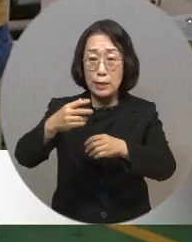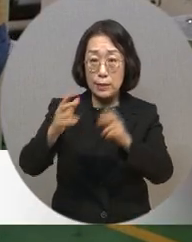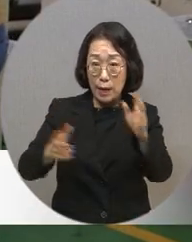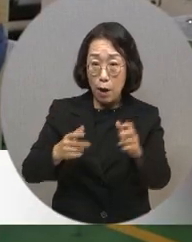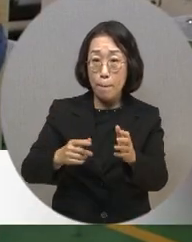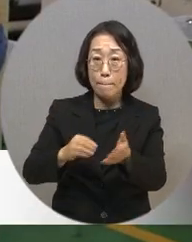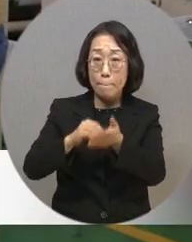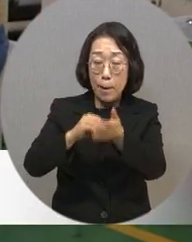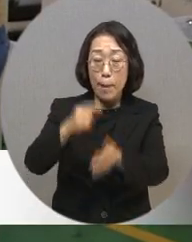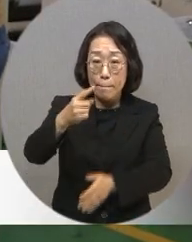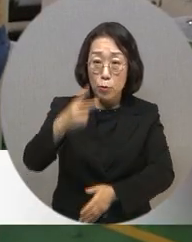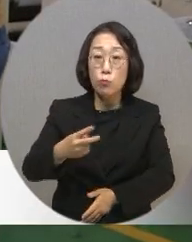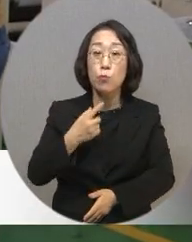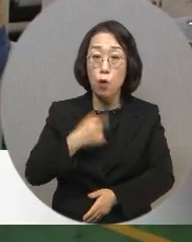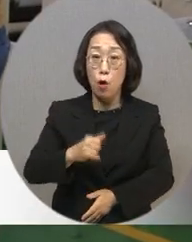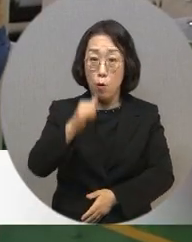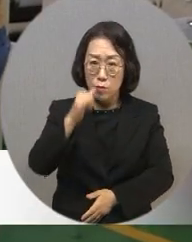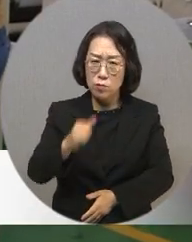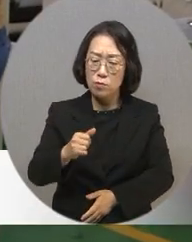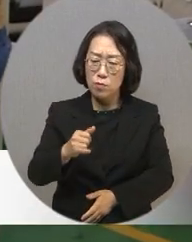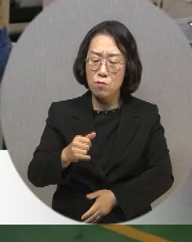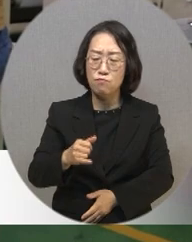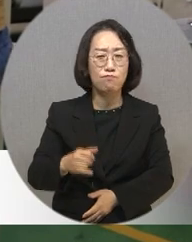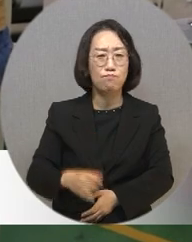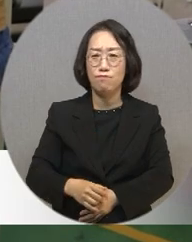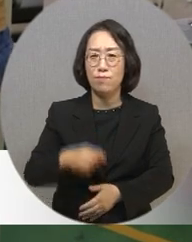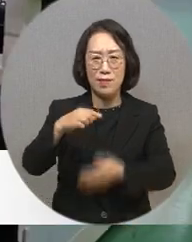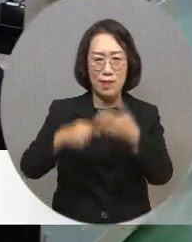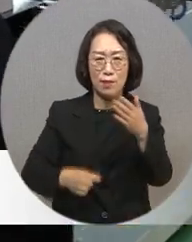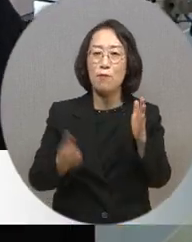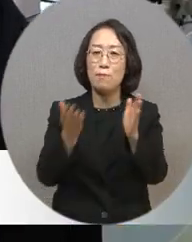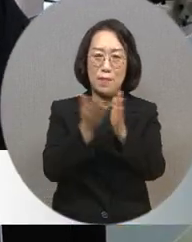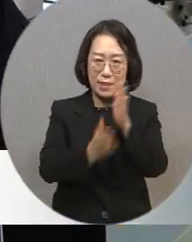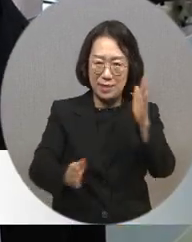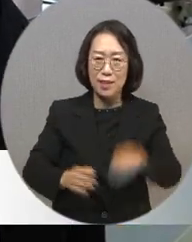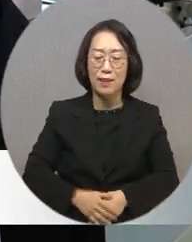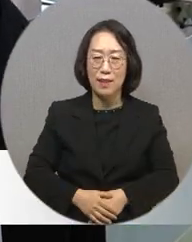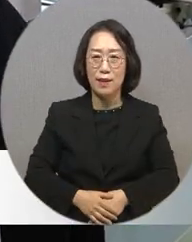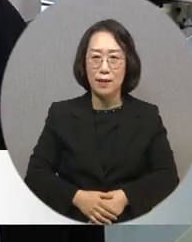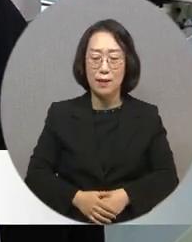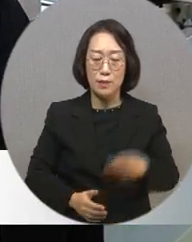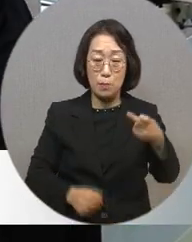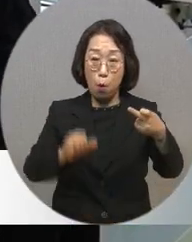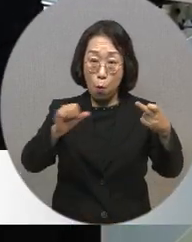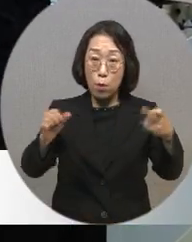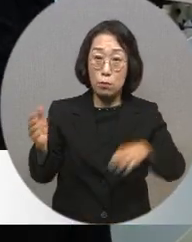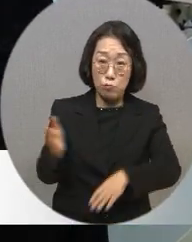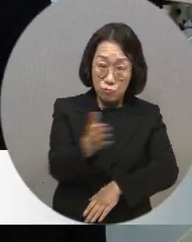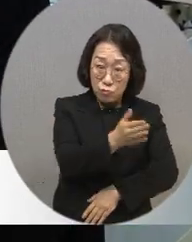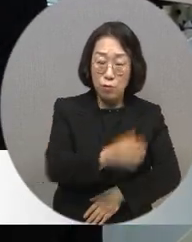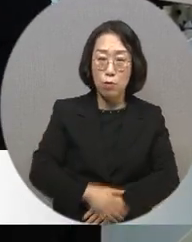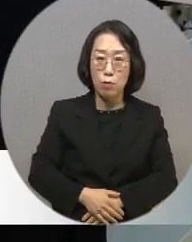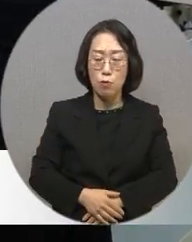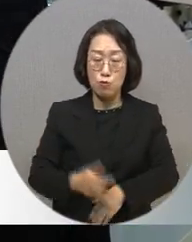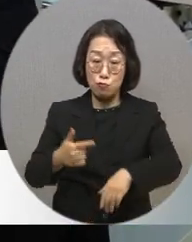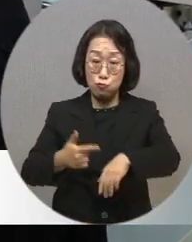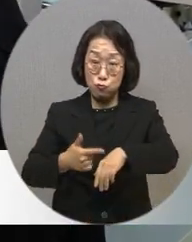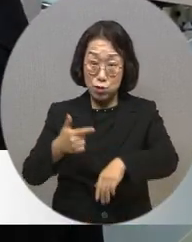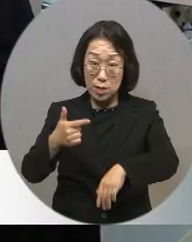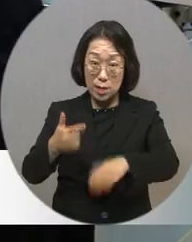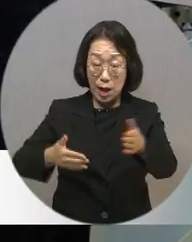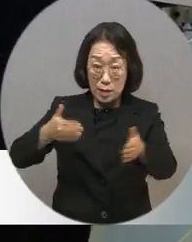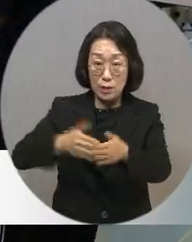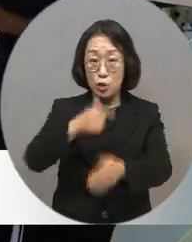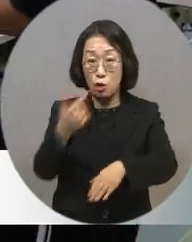이상 연속으로 참여한 사람 등은 신청할 수 없습니다. 5일부터 시작된 신청 기간은 6일 저녁